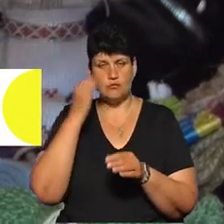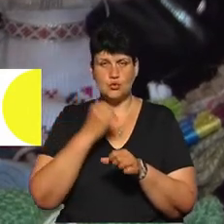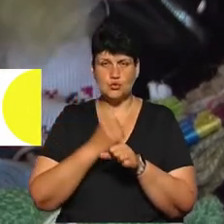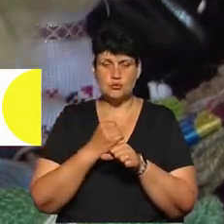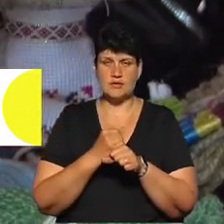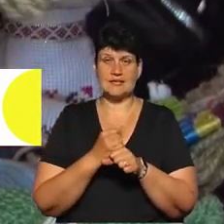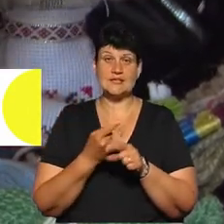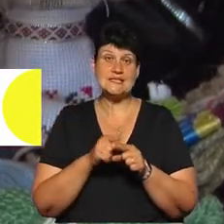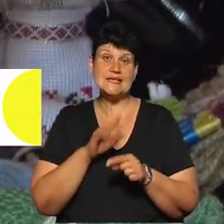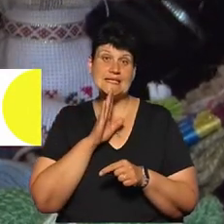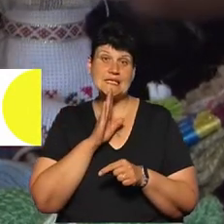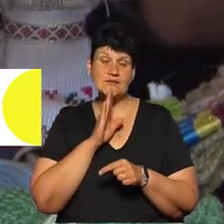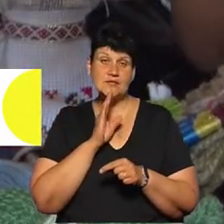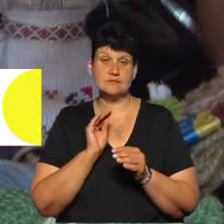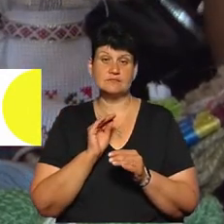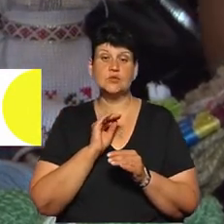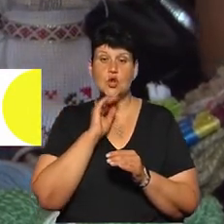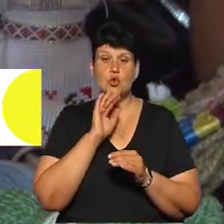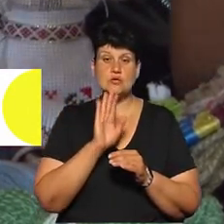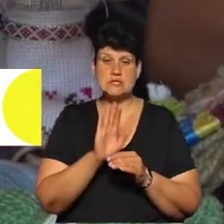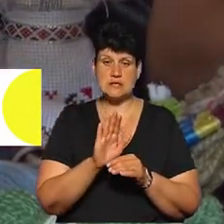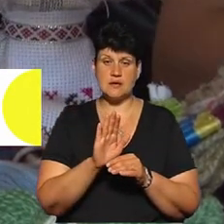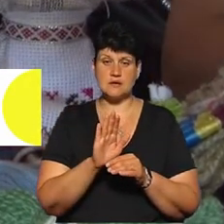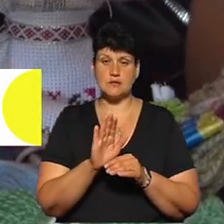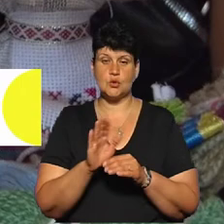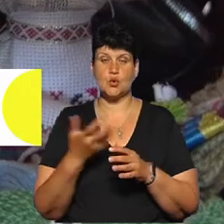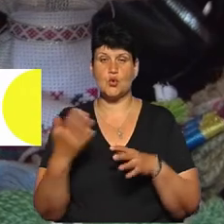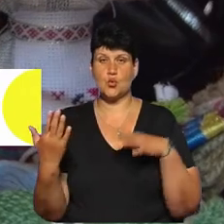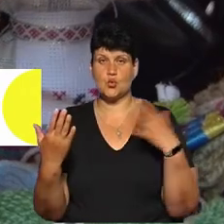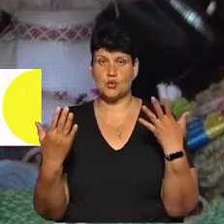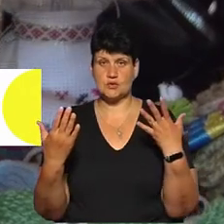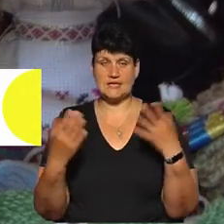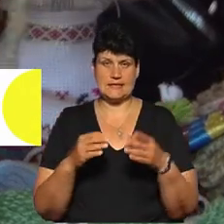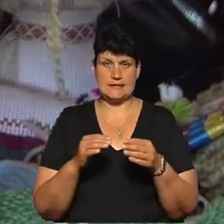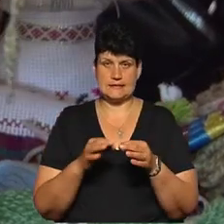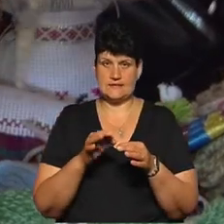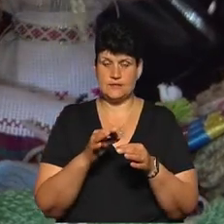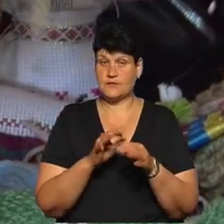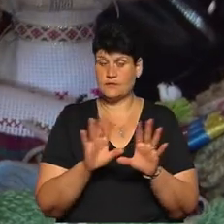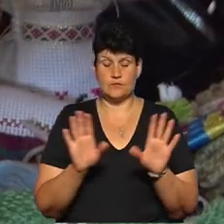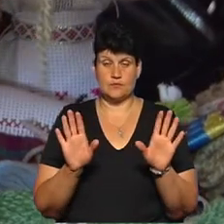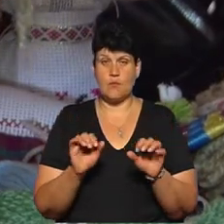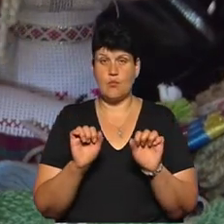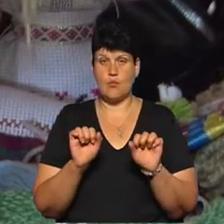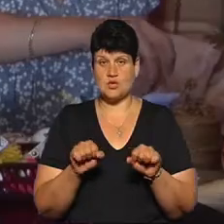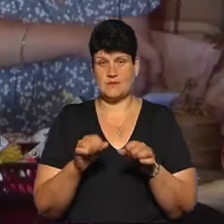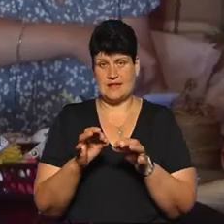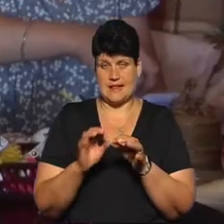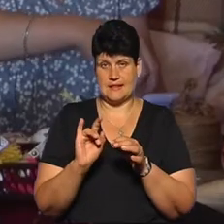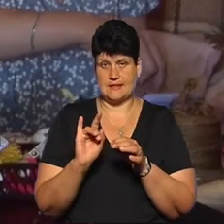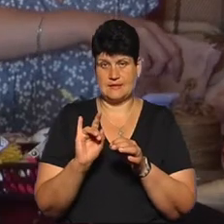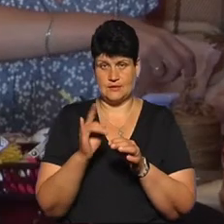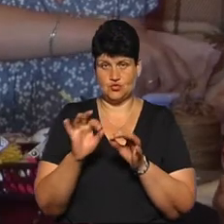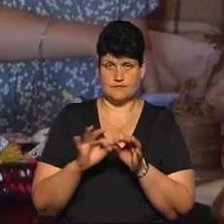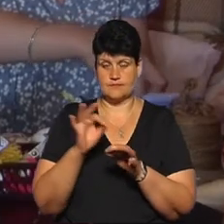це дівчинка, просто достатньо вкласти її ручки і їх зафіксувати. Можна просто ниточку за голівку